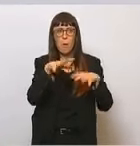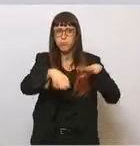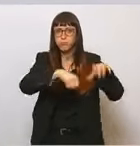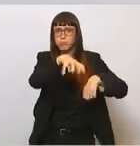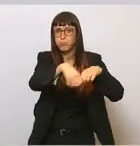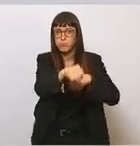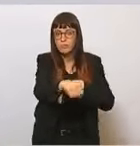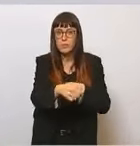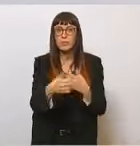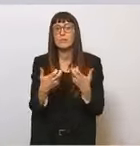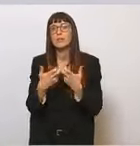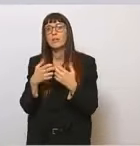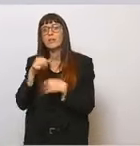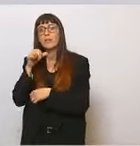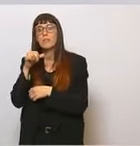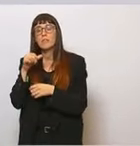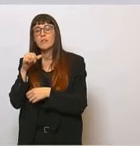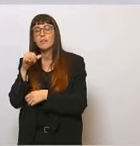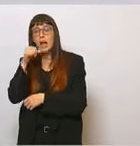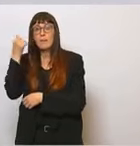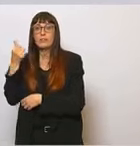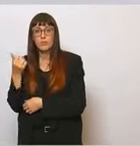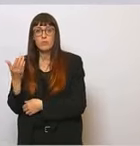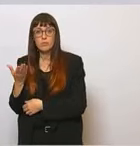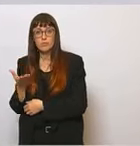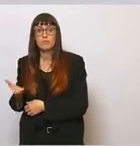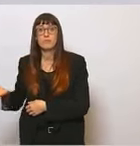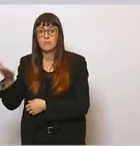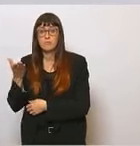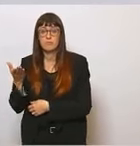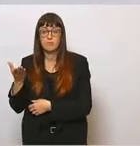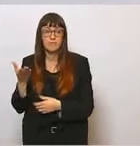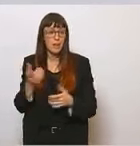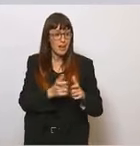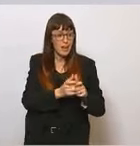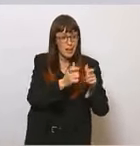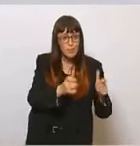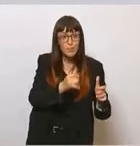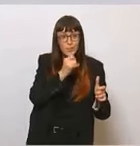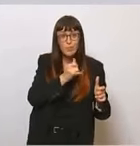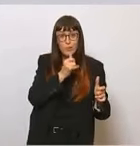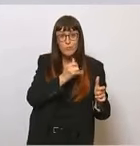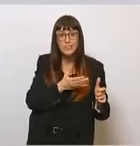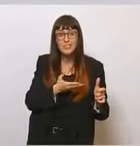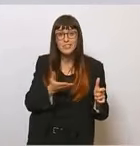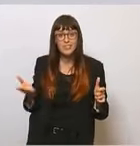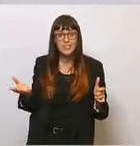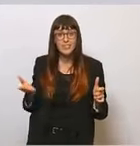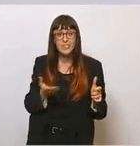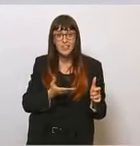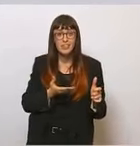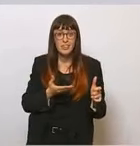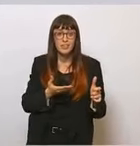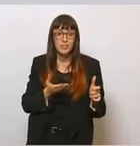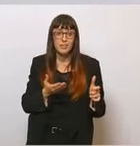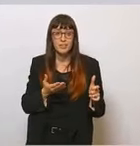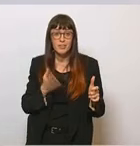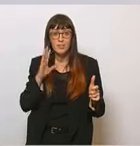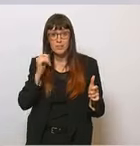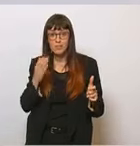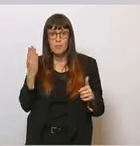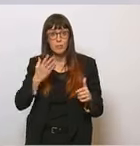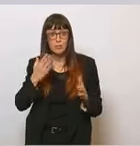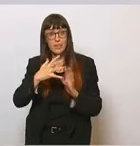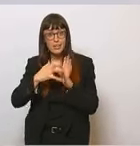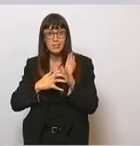cet exemple sur Amazon ou peut-être une autre entreprise. Eh bien, la raison pour laquelle tout cela est essentiel et pourquoi